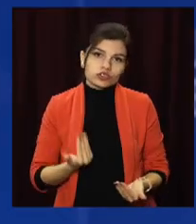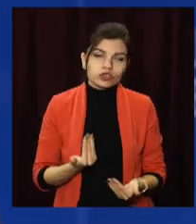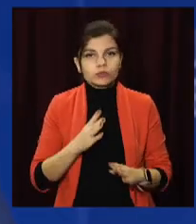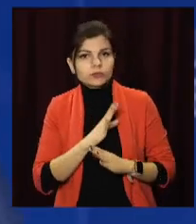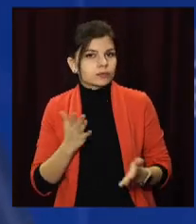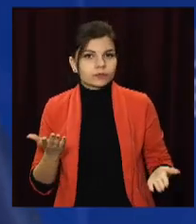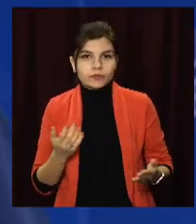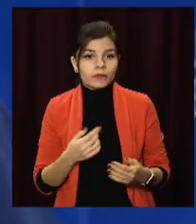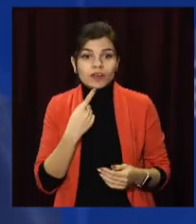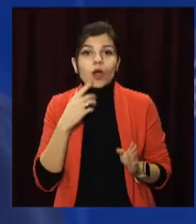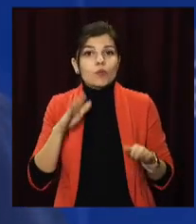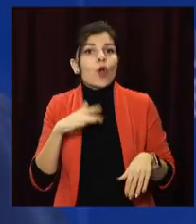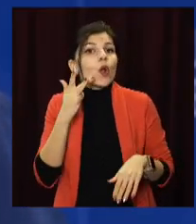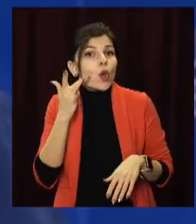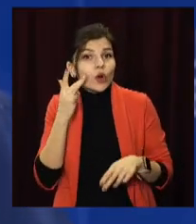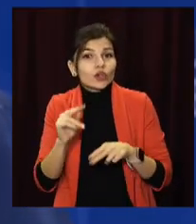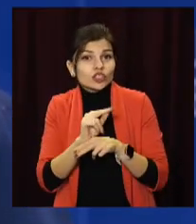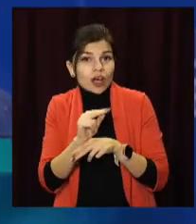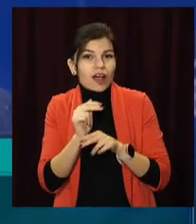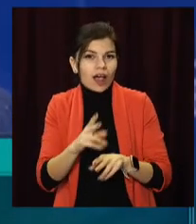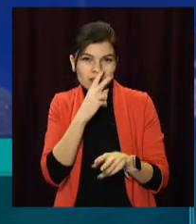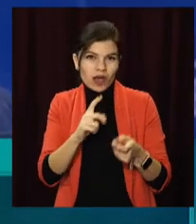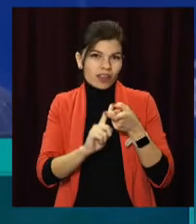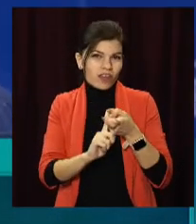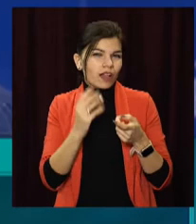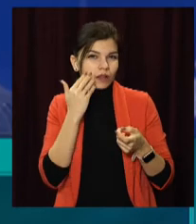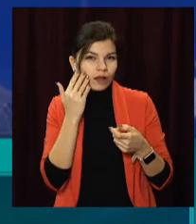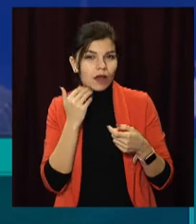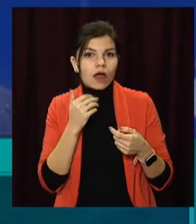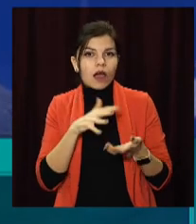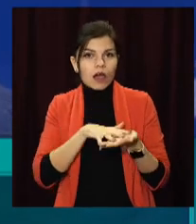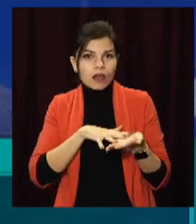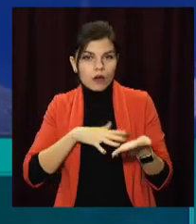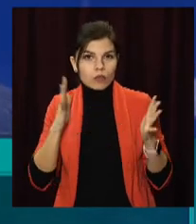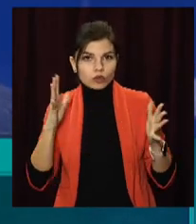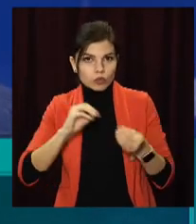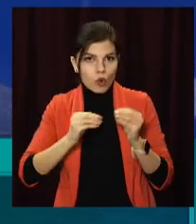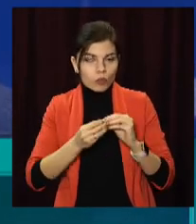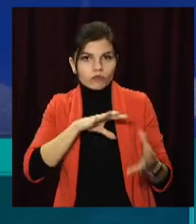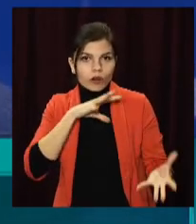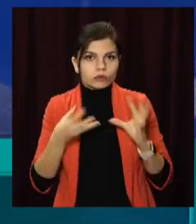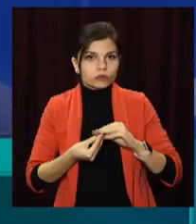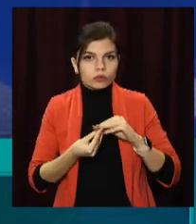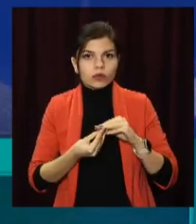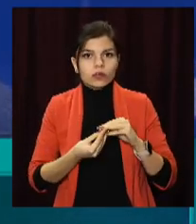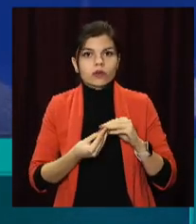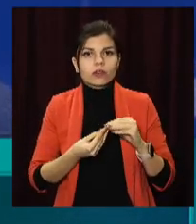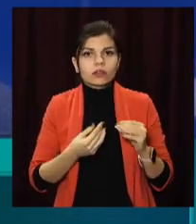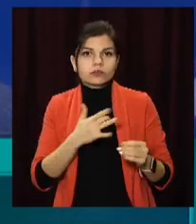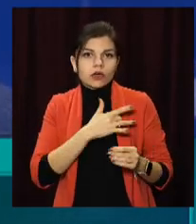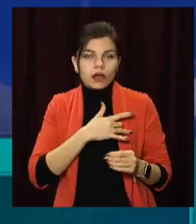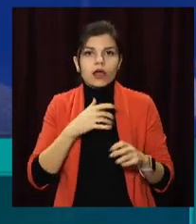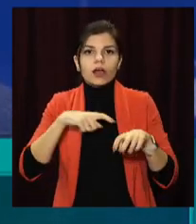Навіть після легкого лікування COVID-інфекції ми стикаємося з великими проблемами. Зачастую це міокардити, болі